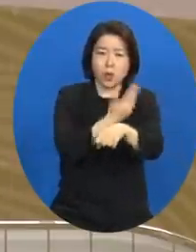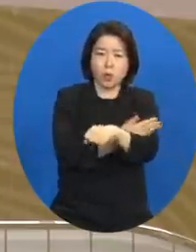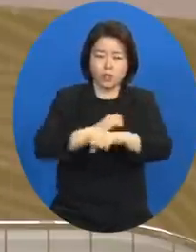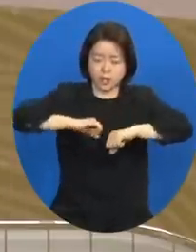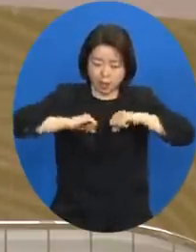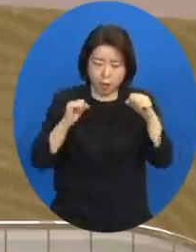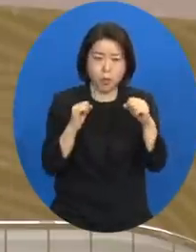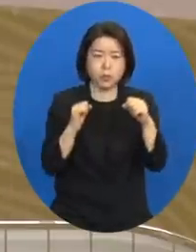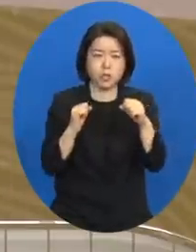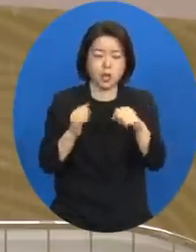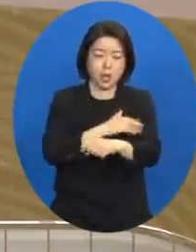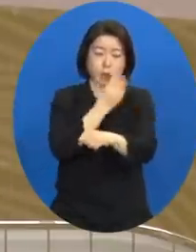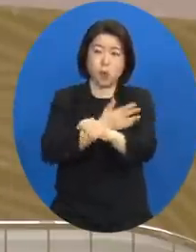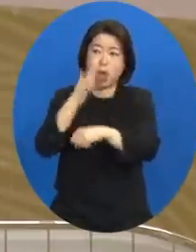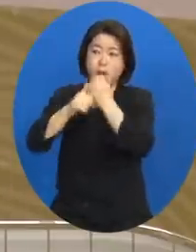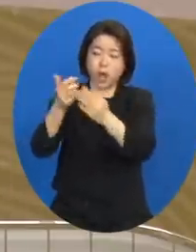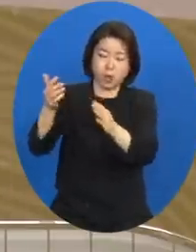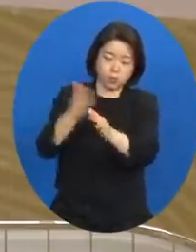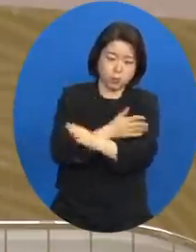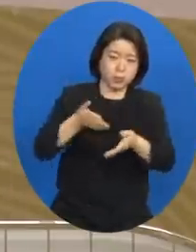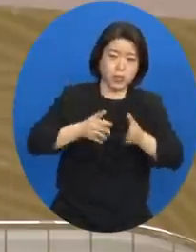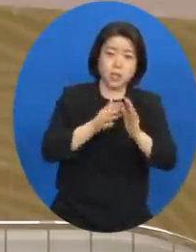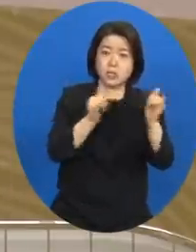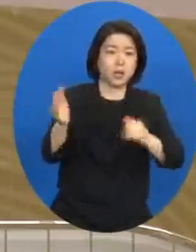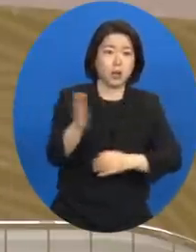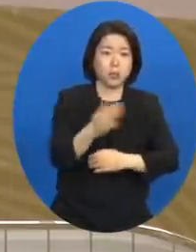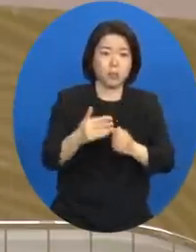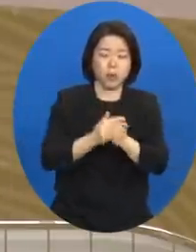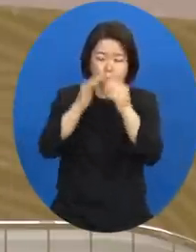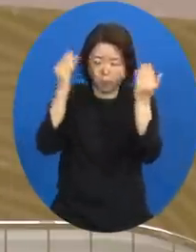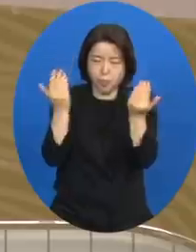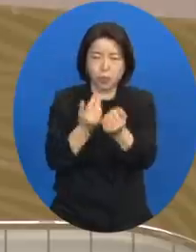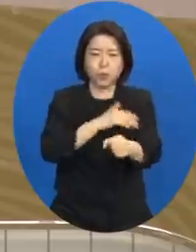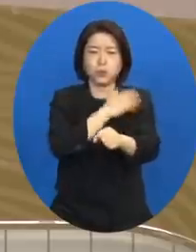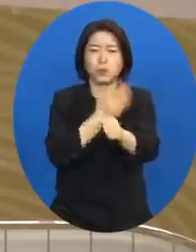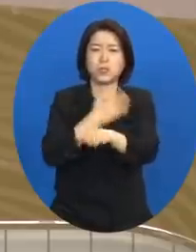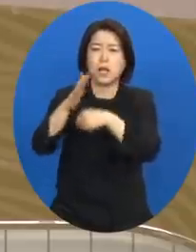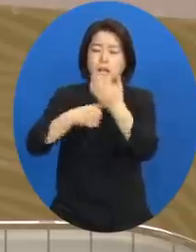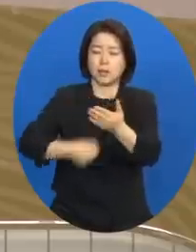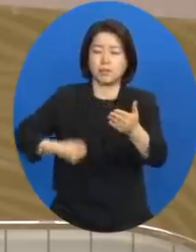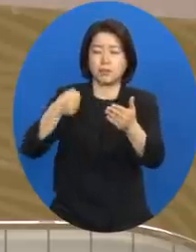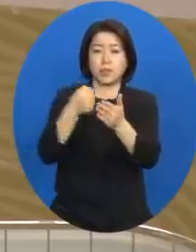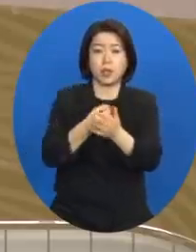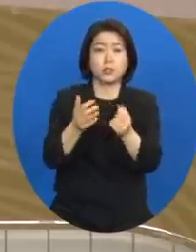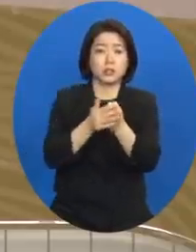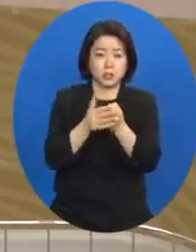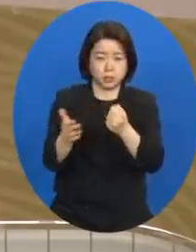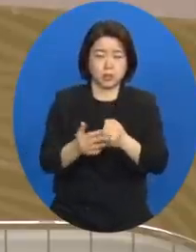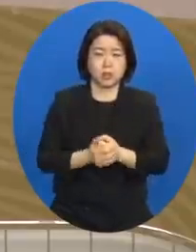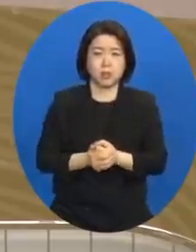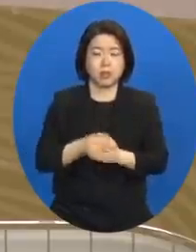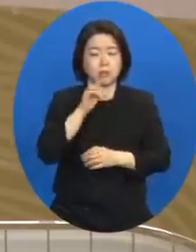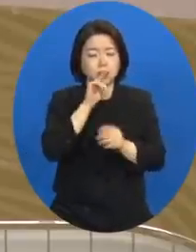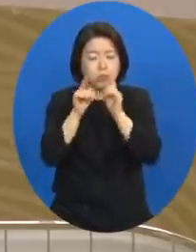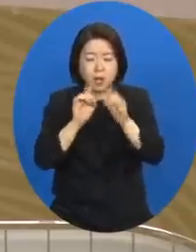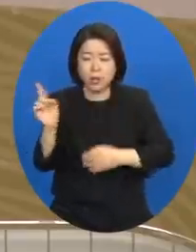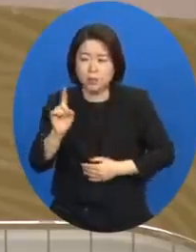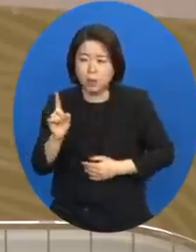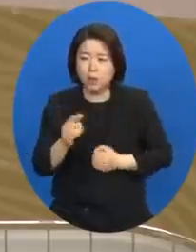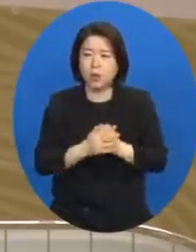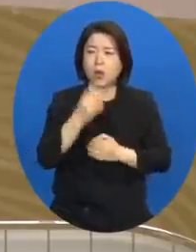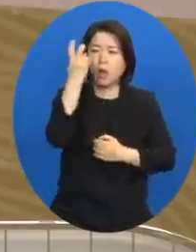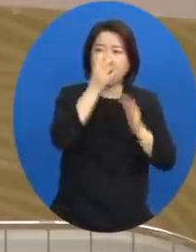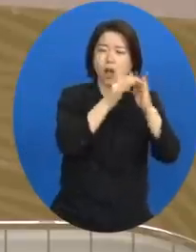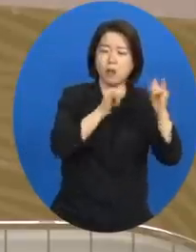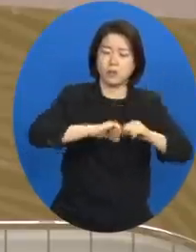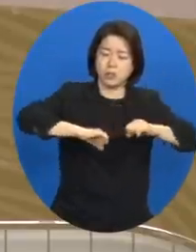권세는 하나님께로 나지 않음이 없나니 모든 권세는 다 하나님의 정하신 바라. 그 말은 감리사님에게